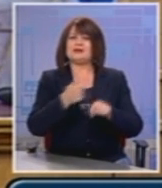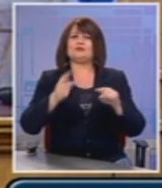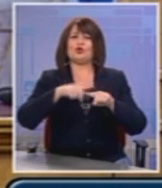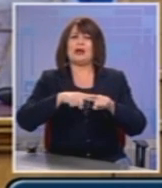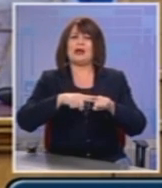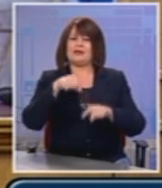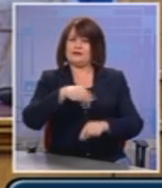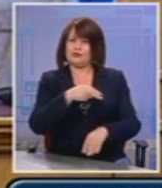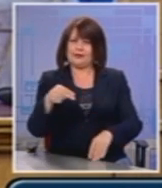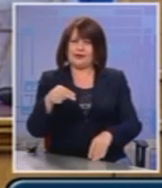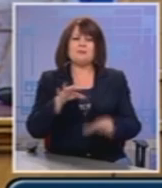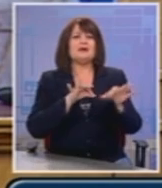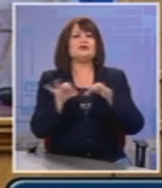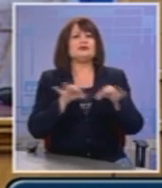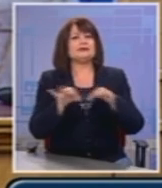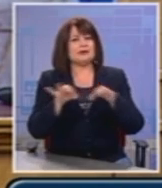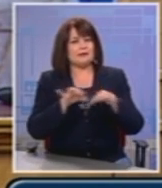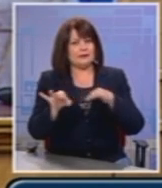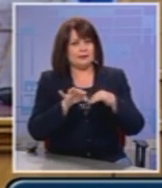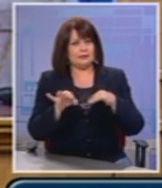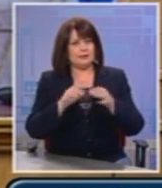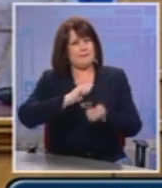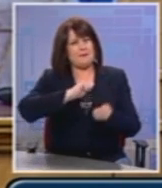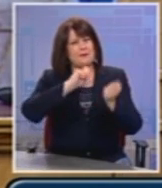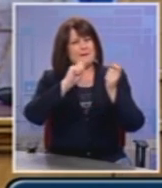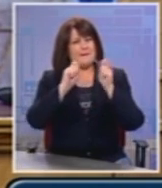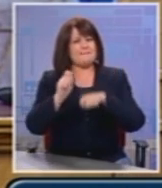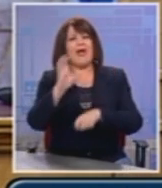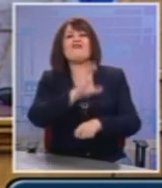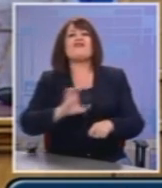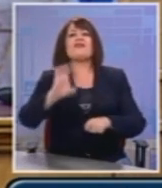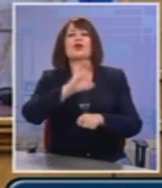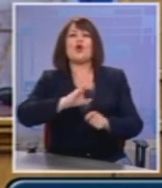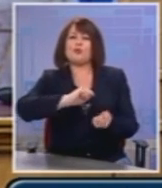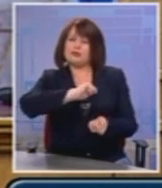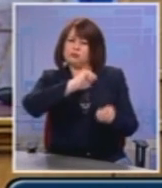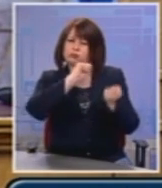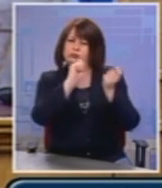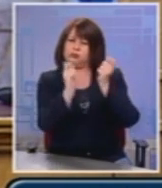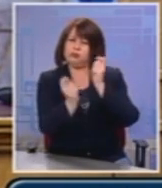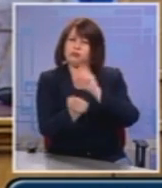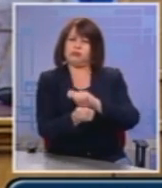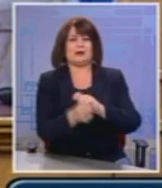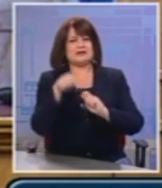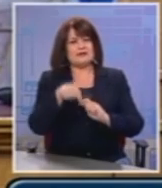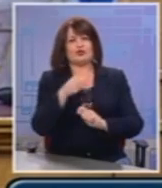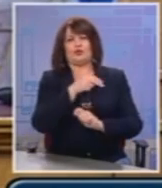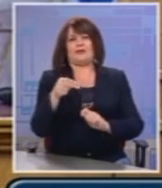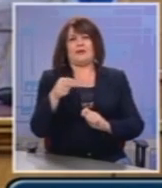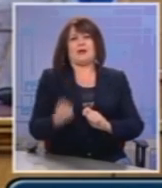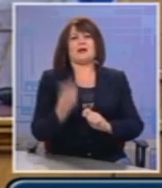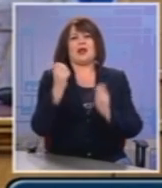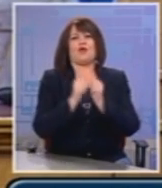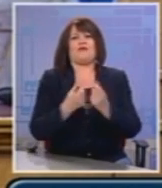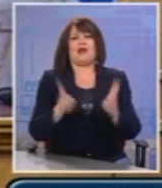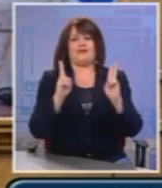θέμα αυτό είναι ένα σχέδιο για την μετατροπή όλης της ευρώπης μετάλλαξη όλης της ευρώπης πν αυτή την κατεύθυνση και το χρέος